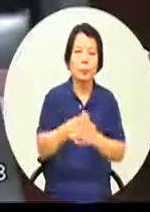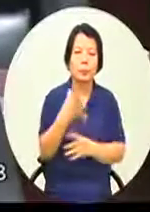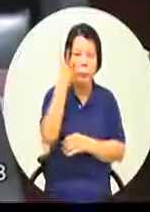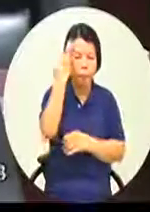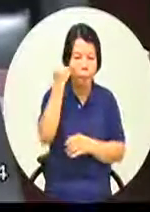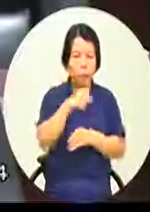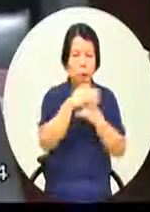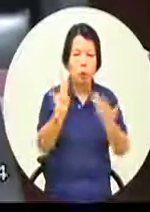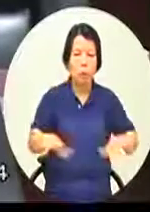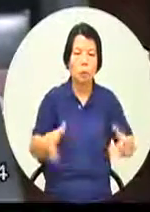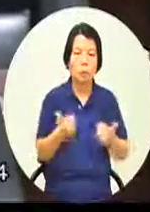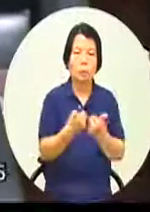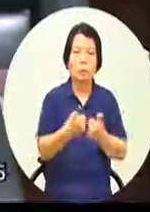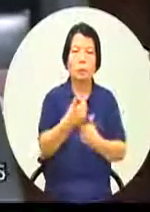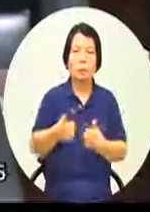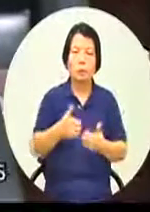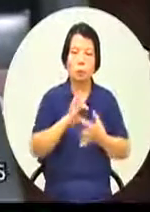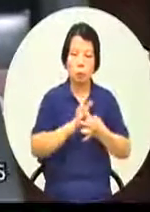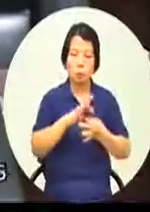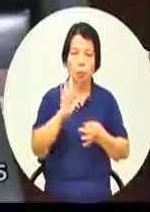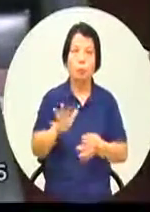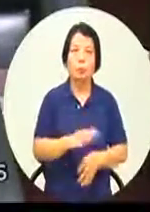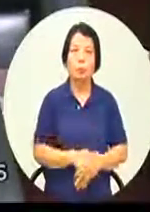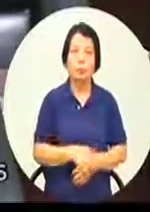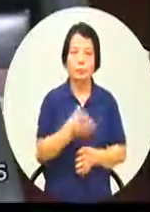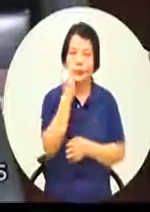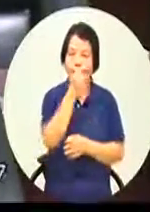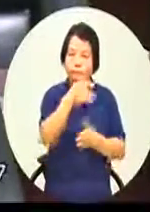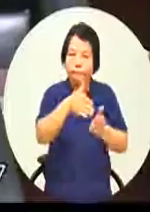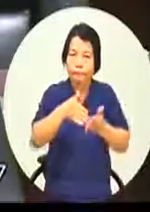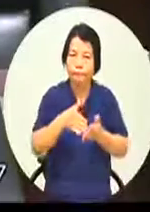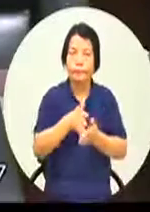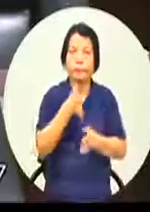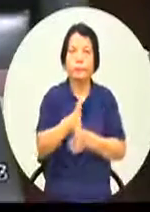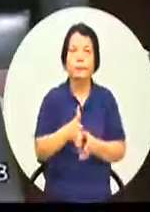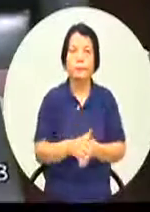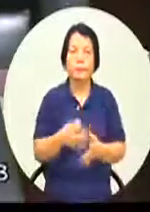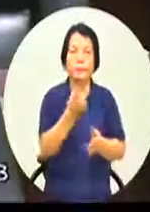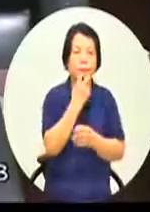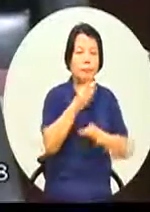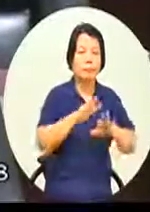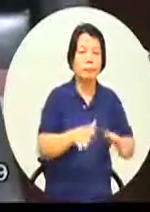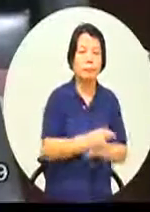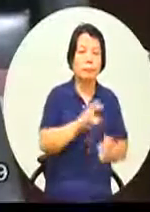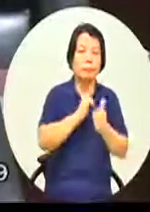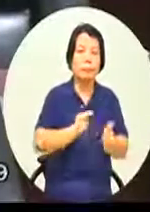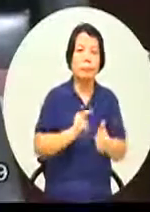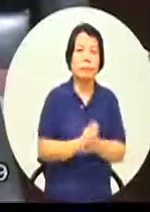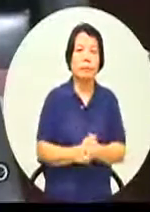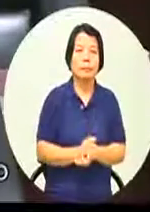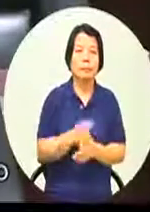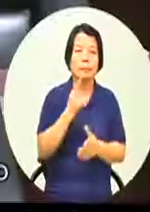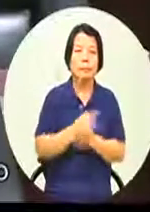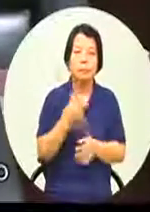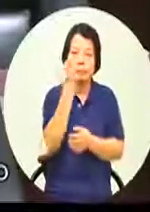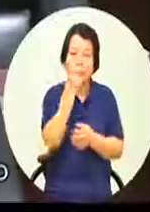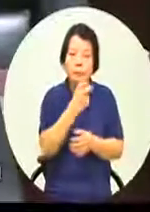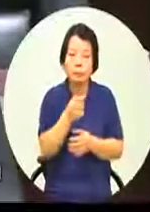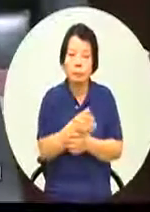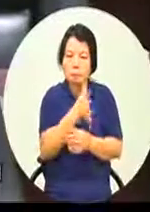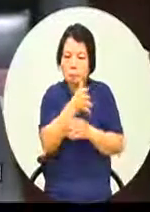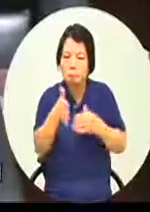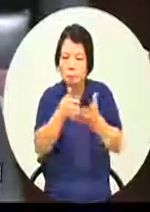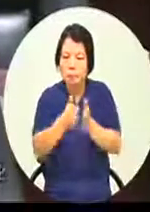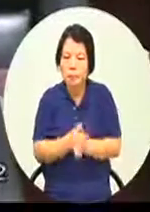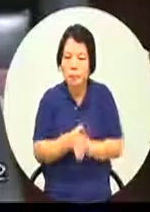多的议员在关心这个议题。那我特别要提到是说，我们现在中央也是下令，甚至连检调都介入要来